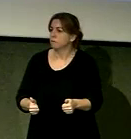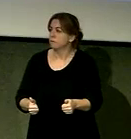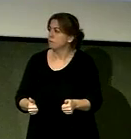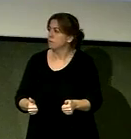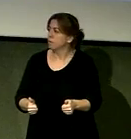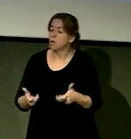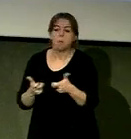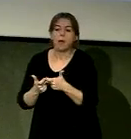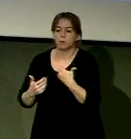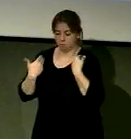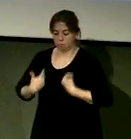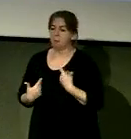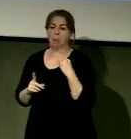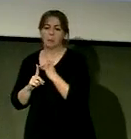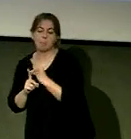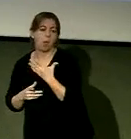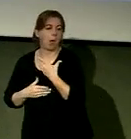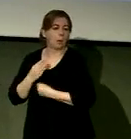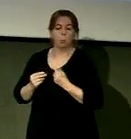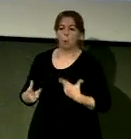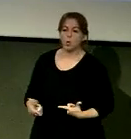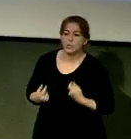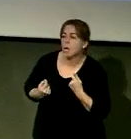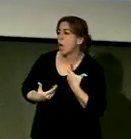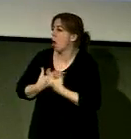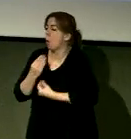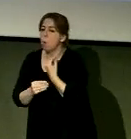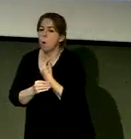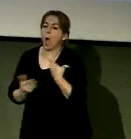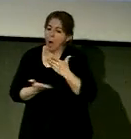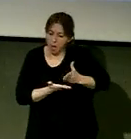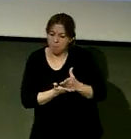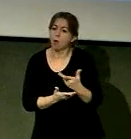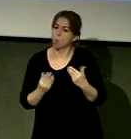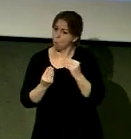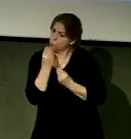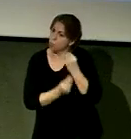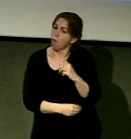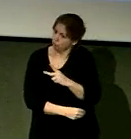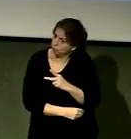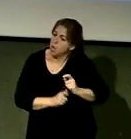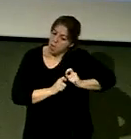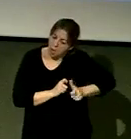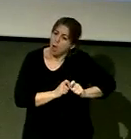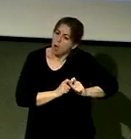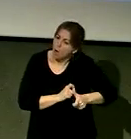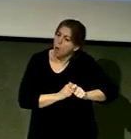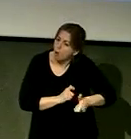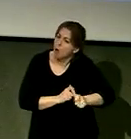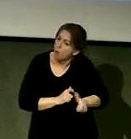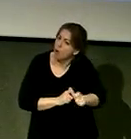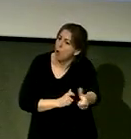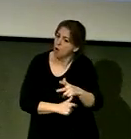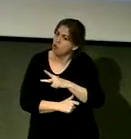Quelqu'un qui a un cancer, qui a un diabète, qui a une pathologie chronique, il fait un parcours de soins. Un point de départ, un parcours, une arrivée.